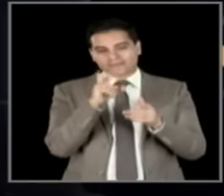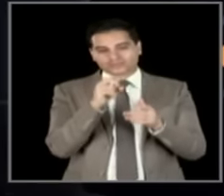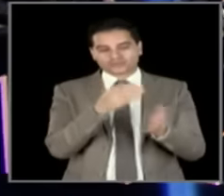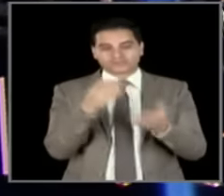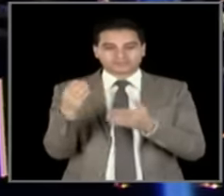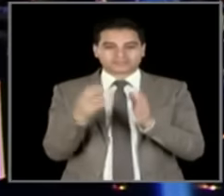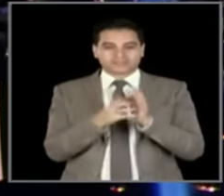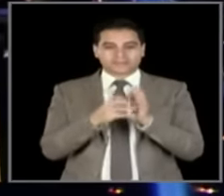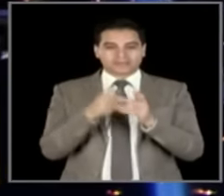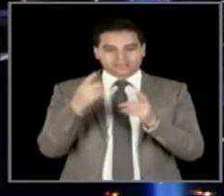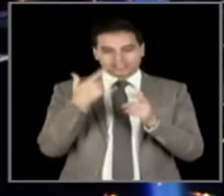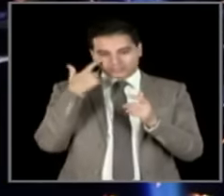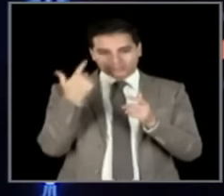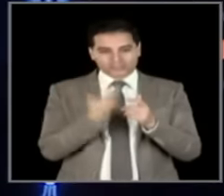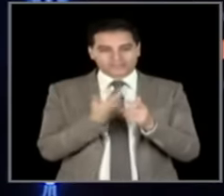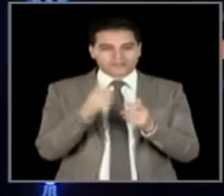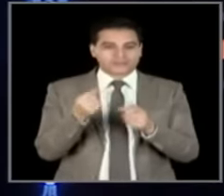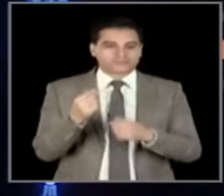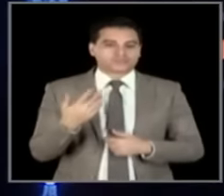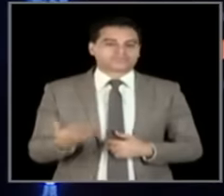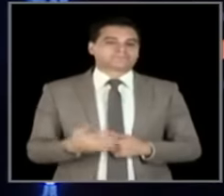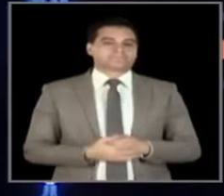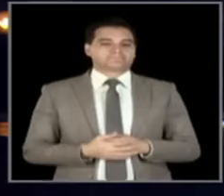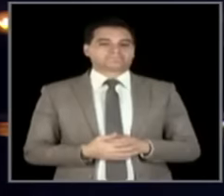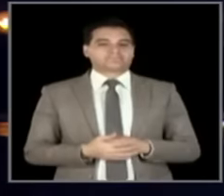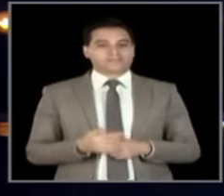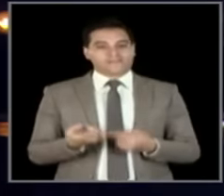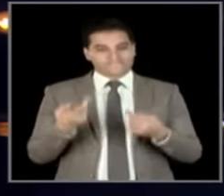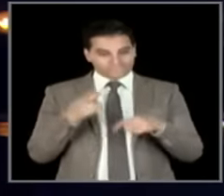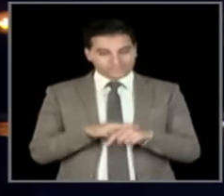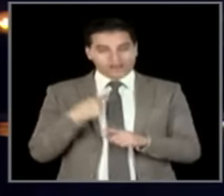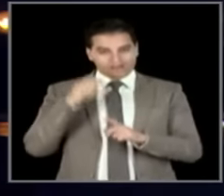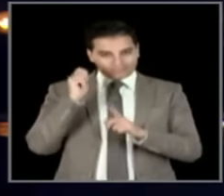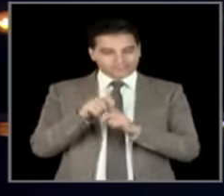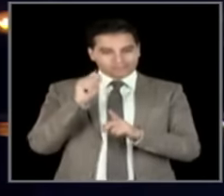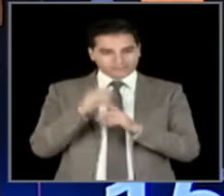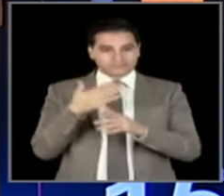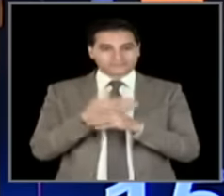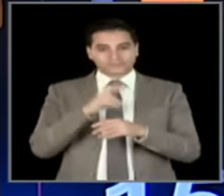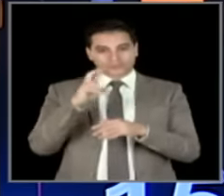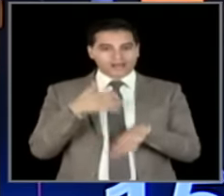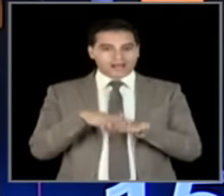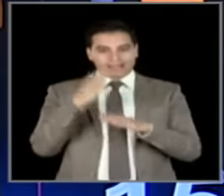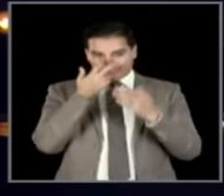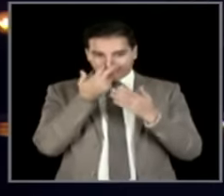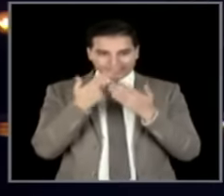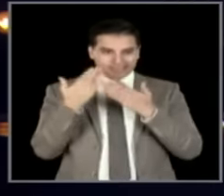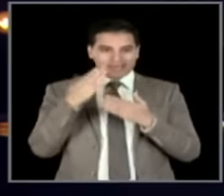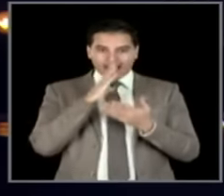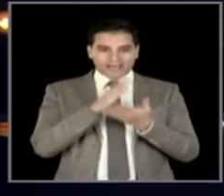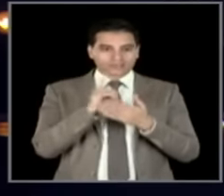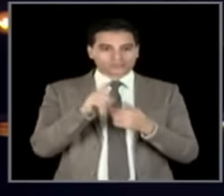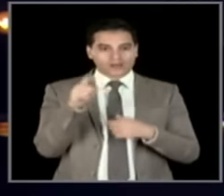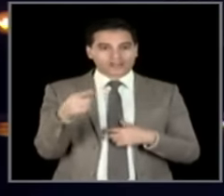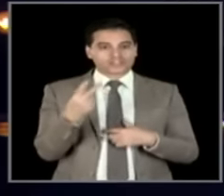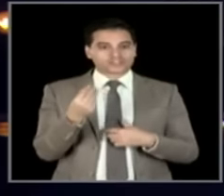25، جامعة عين شمس 15. حافظ على لومكو على سؤال التاريخ، بجد سؤال